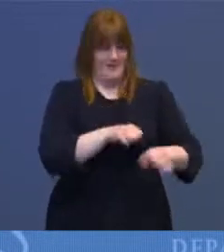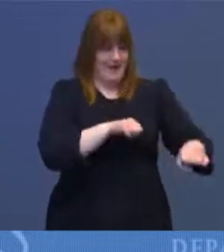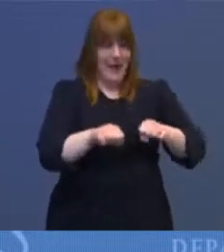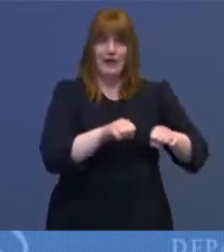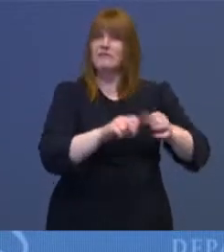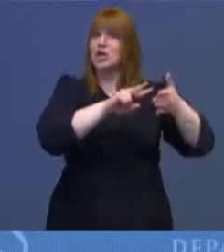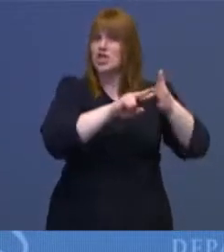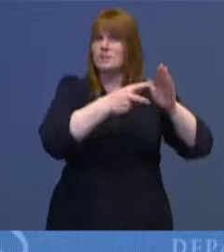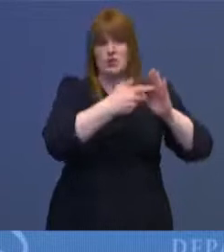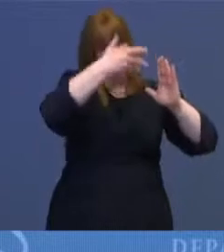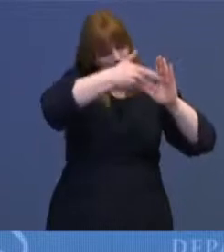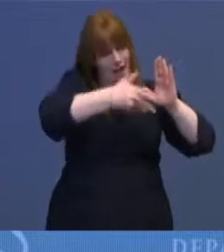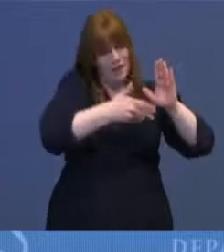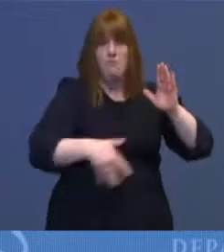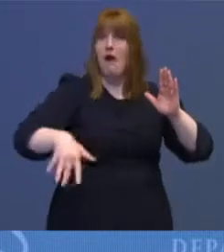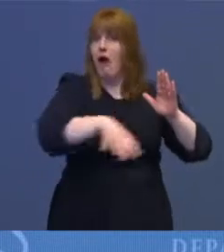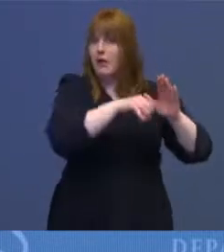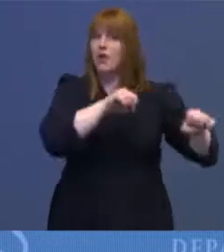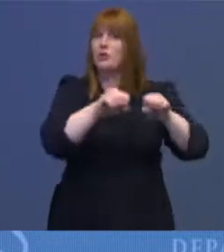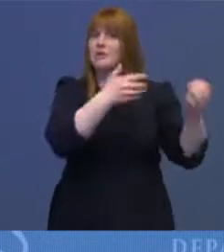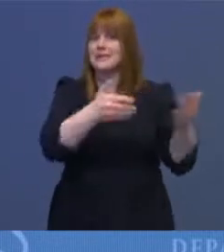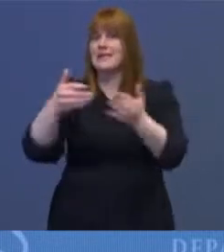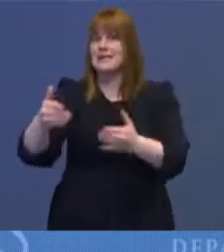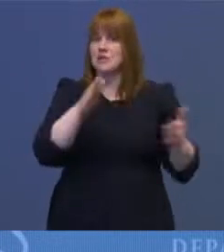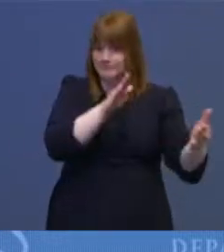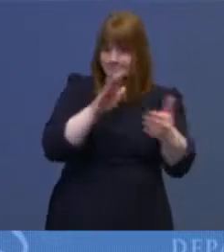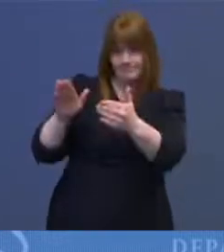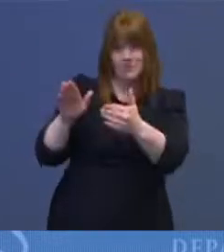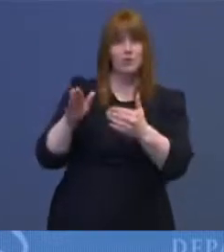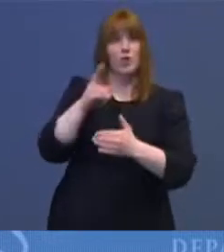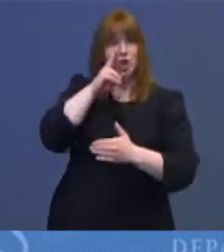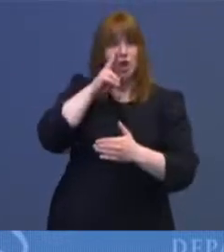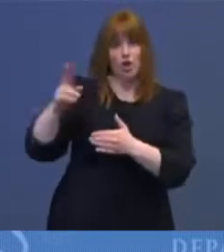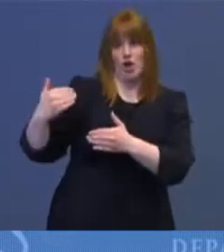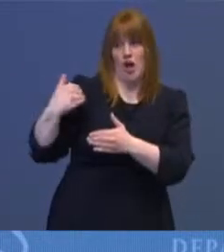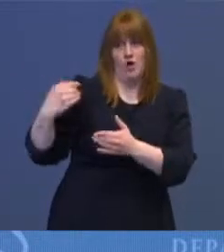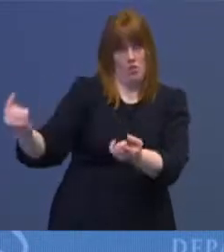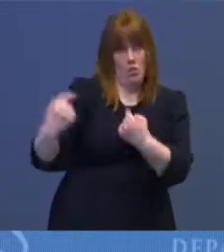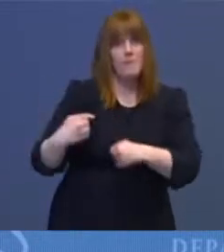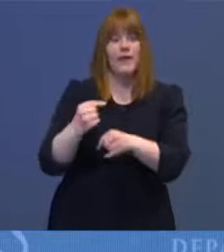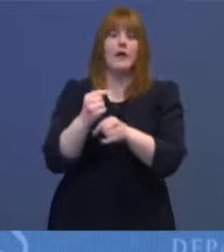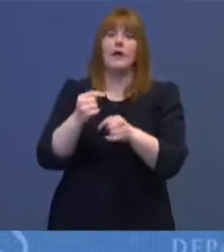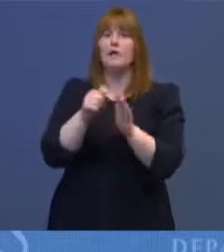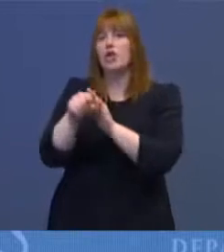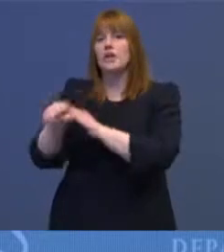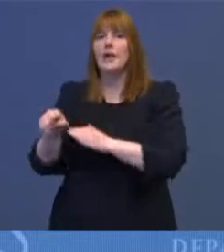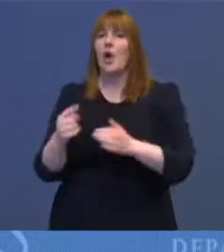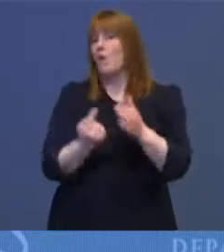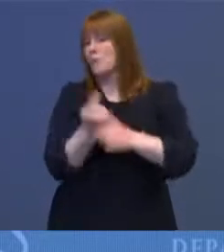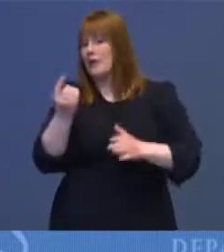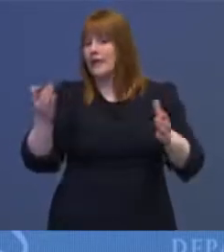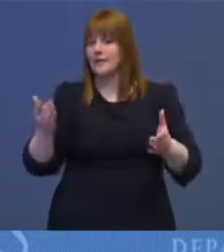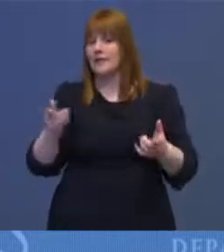gjennom de kommunale tjenestene som er rettet inn mot nyankomne flyktninger, og vurderer hvilke lempinger og justeringer som er